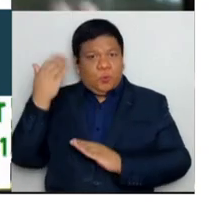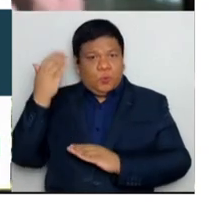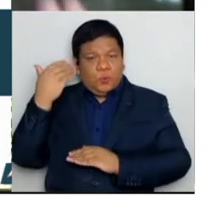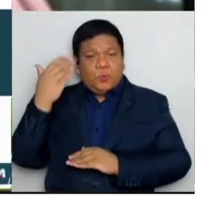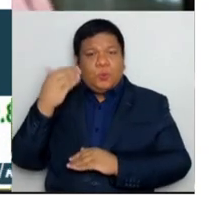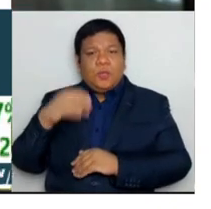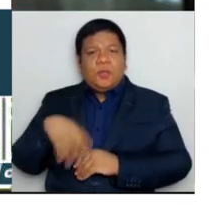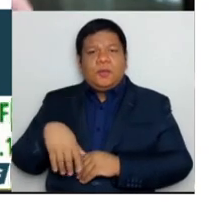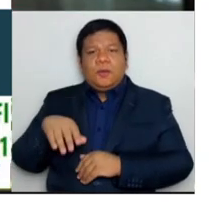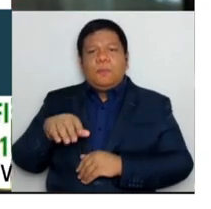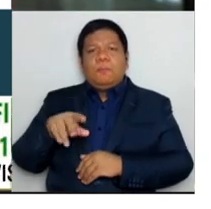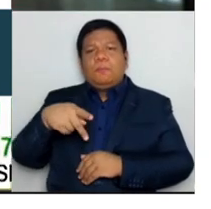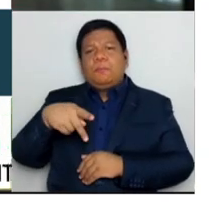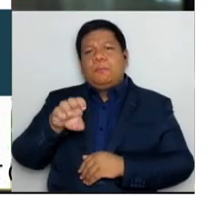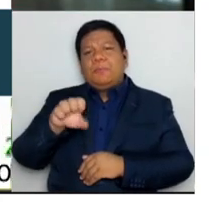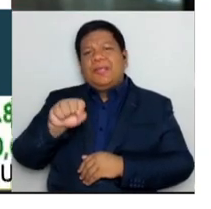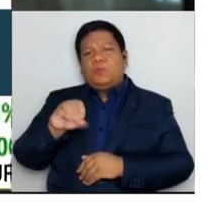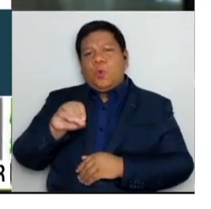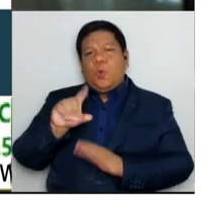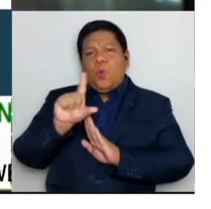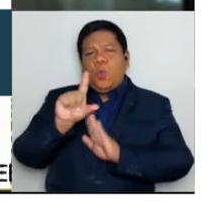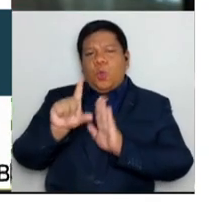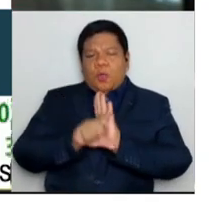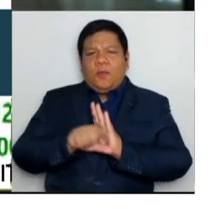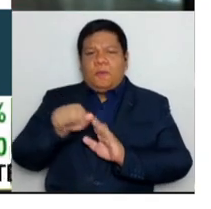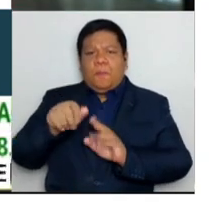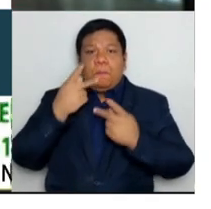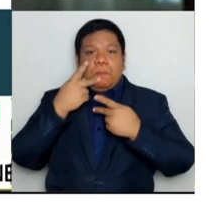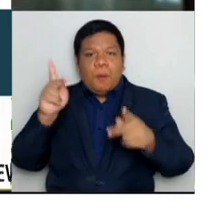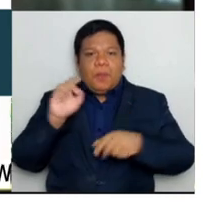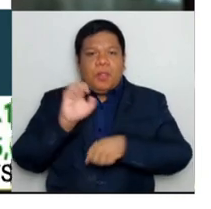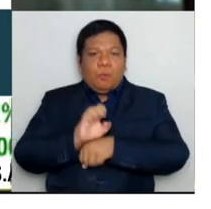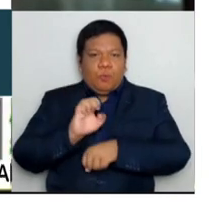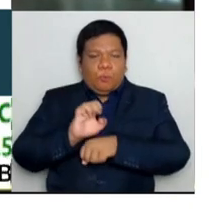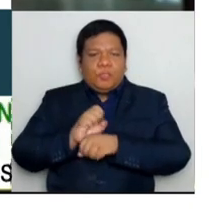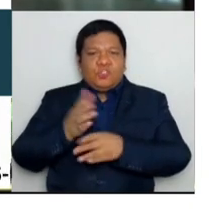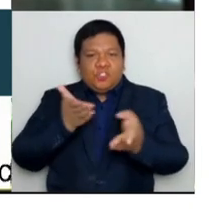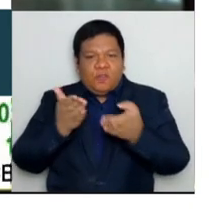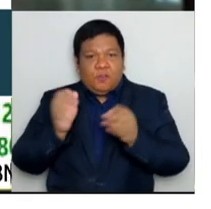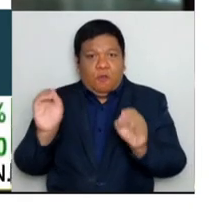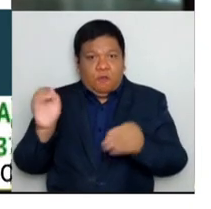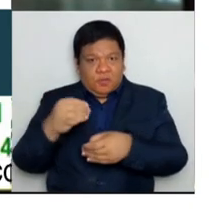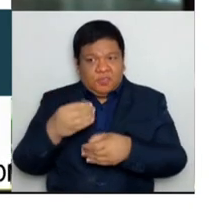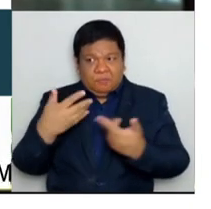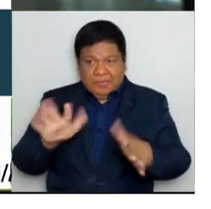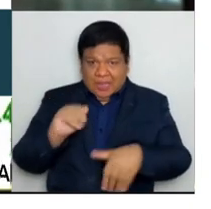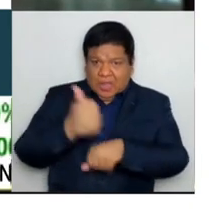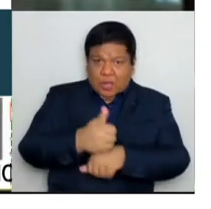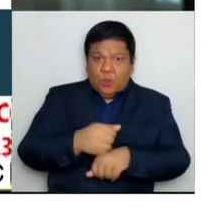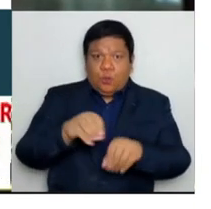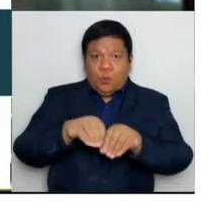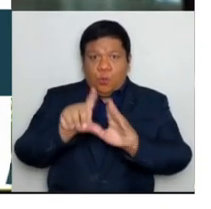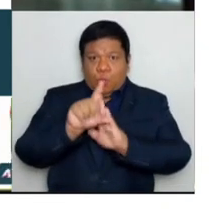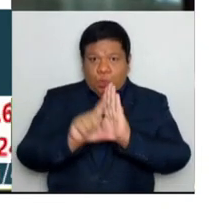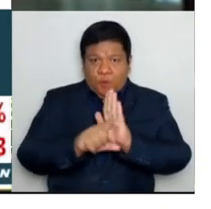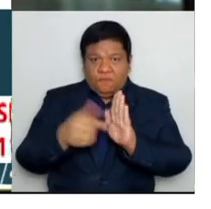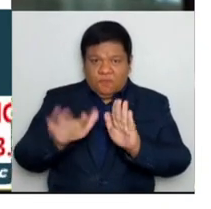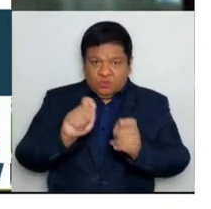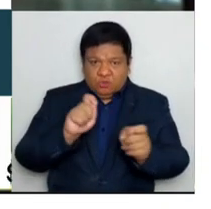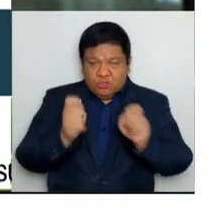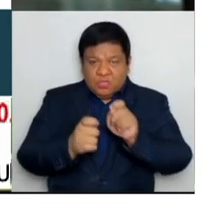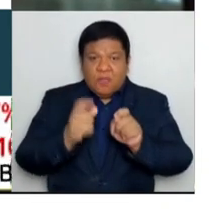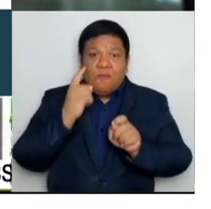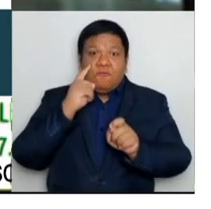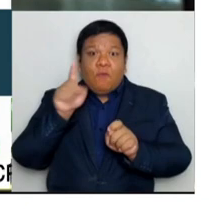Law, Public Employment Service Office. Yan ay nasa batas, na amendahan na yan. Pero ito ay sa bawat probinsya at